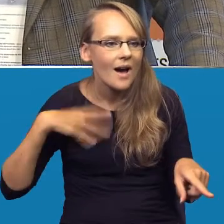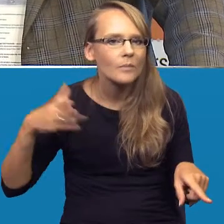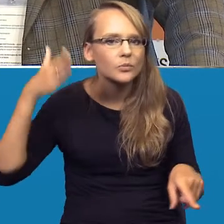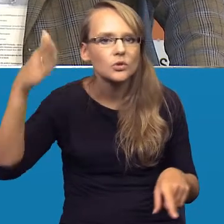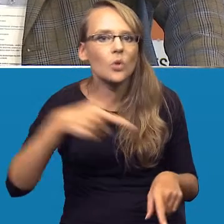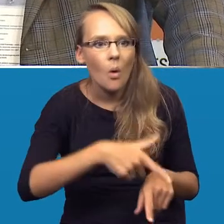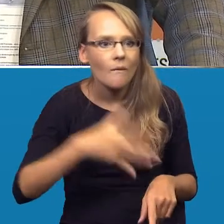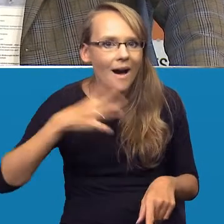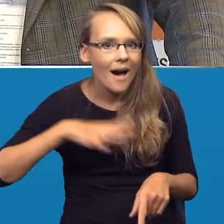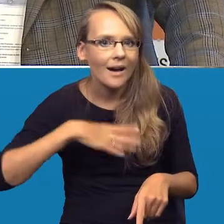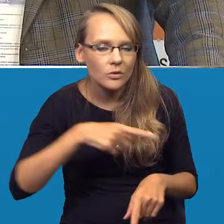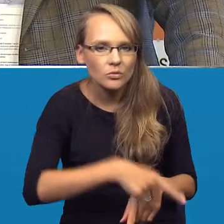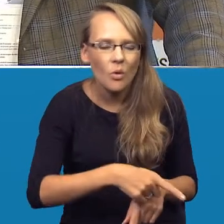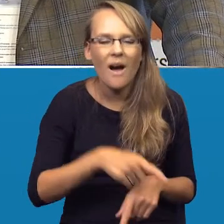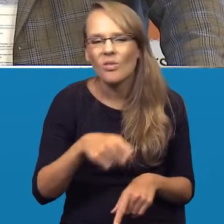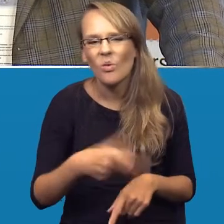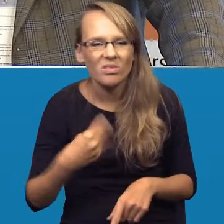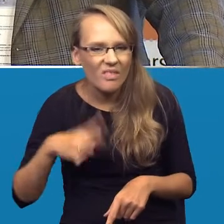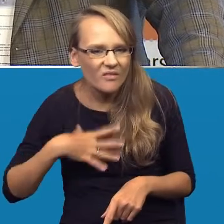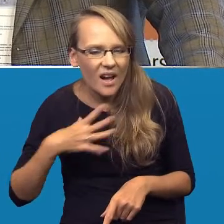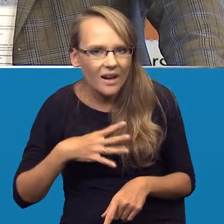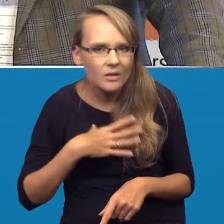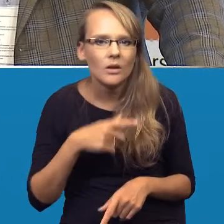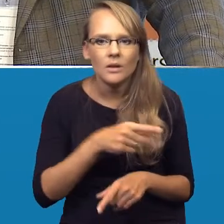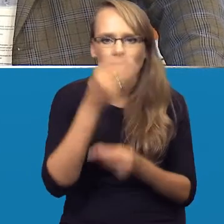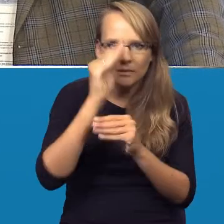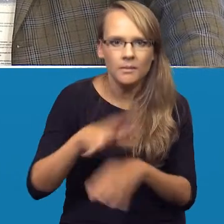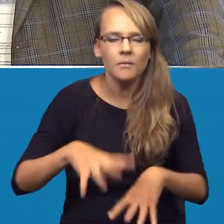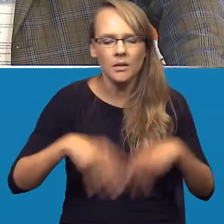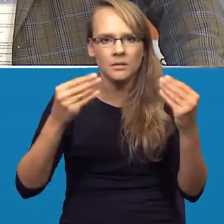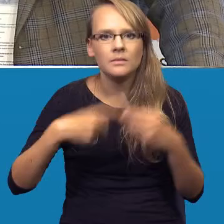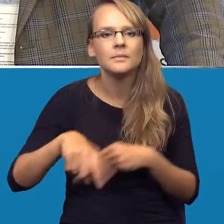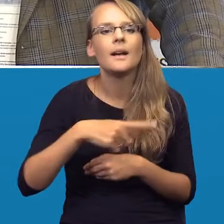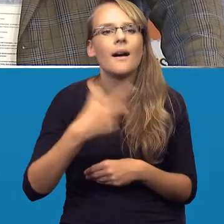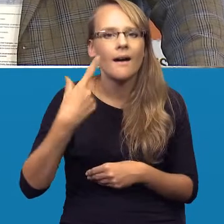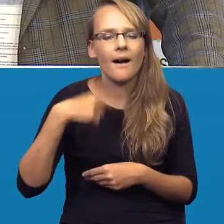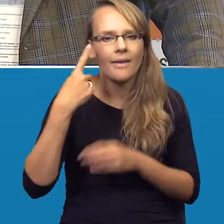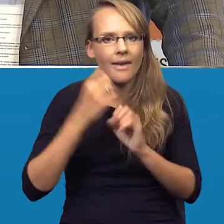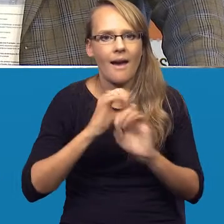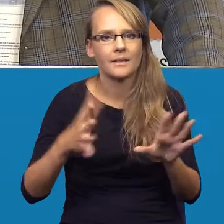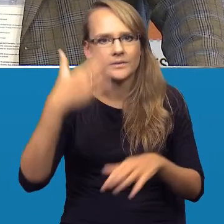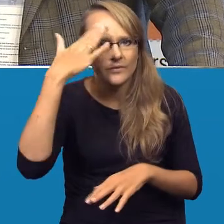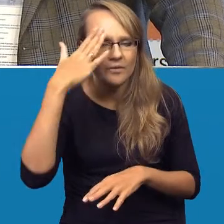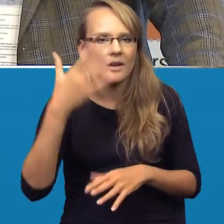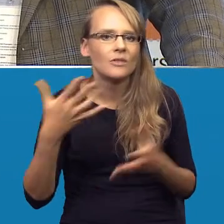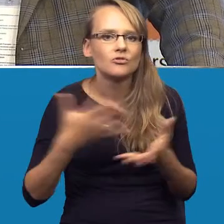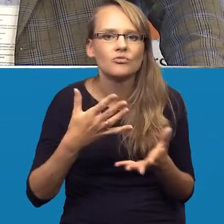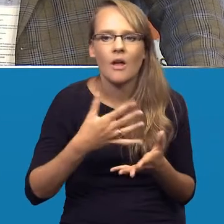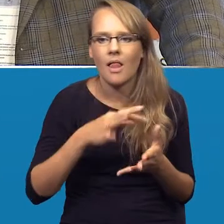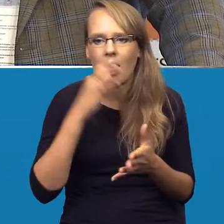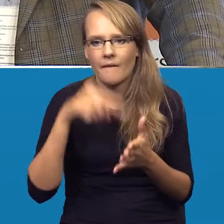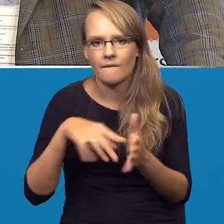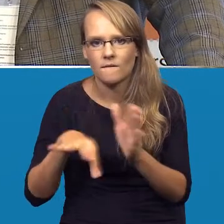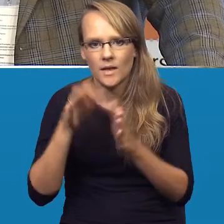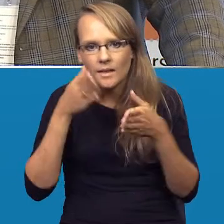opłacać odzyskiwać, a co nie, żeby na początku mieć już jasność, w jakim kierunku powinny ten odzysk pójść.